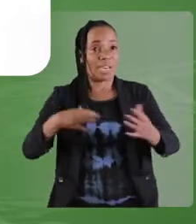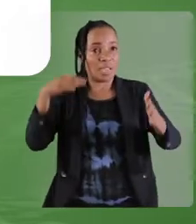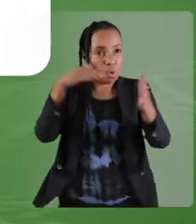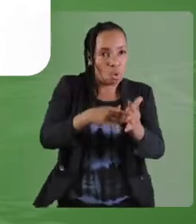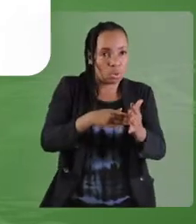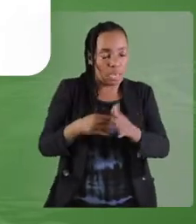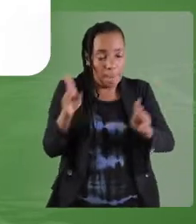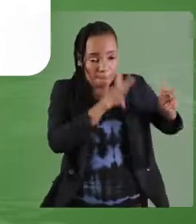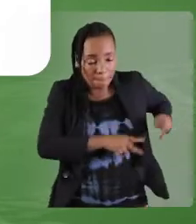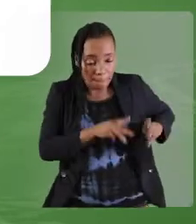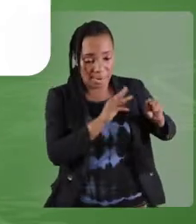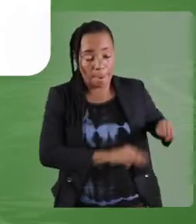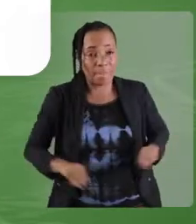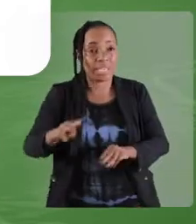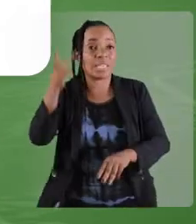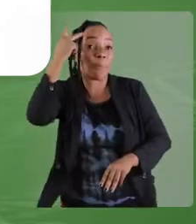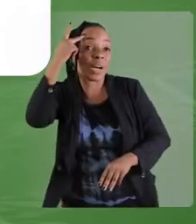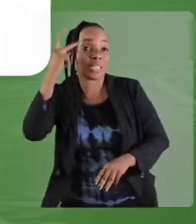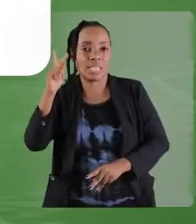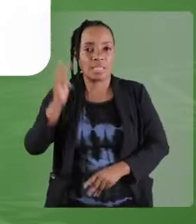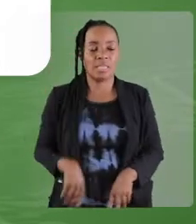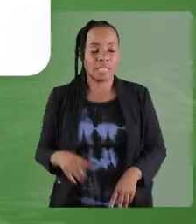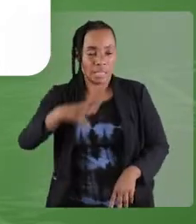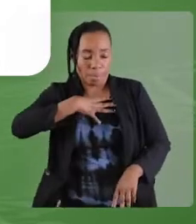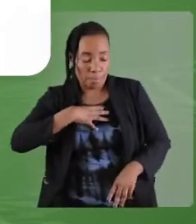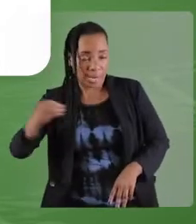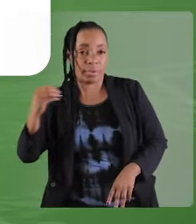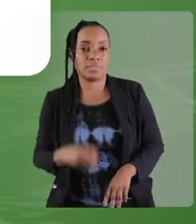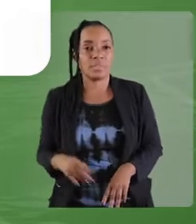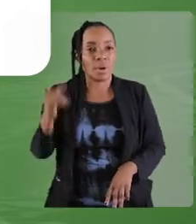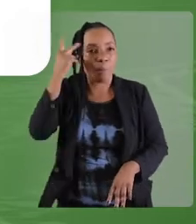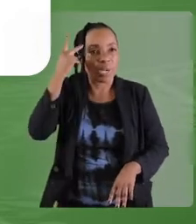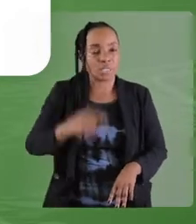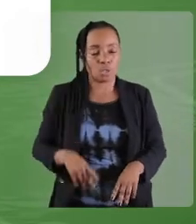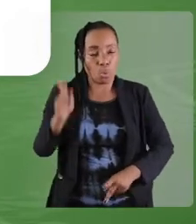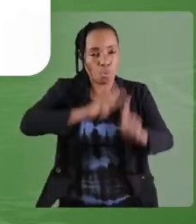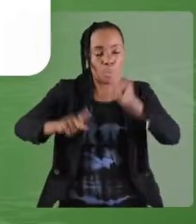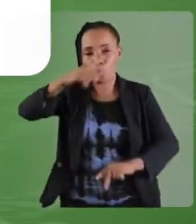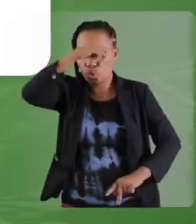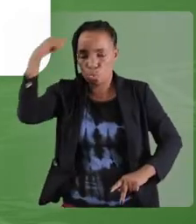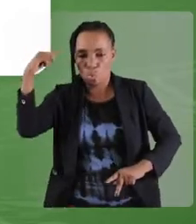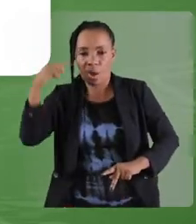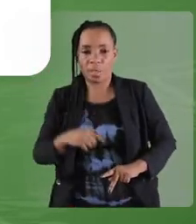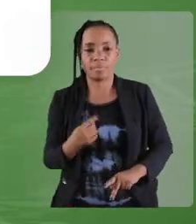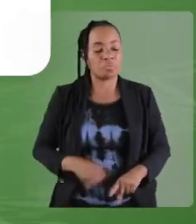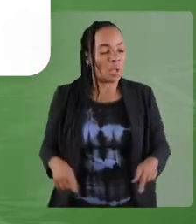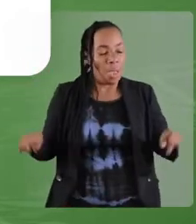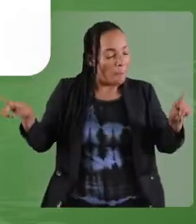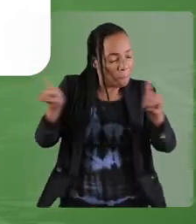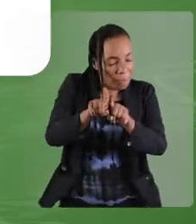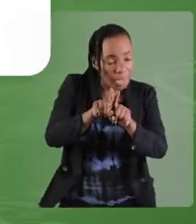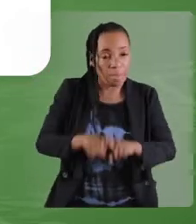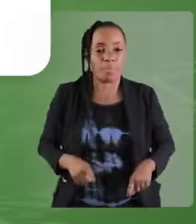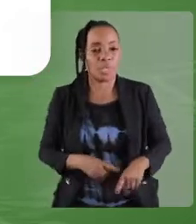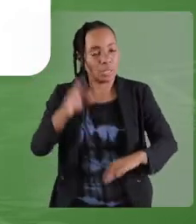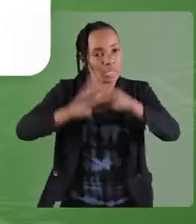africaines, en faisant comprendre que les peuples noirs étaient aussi membres de l'humanité au même titre